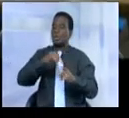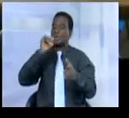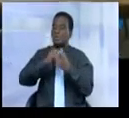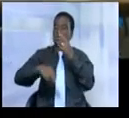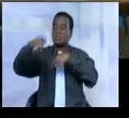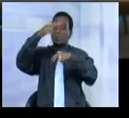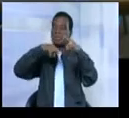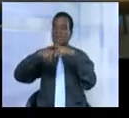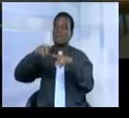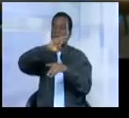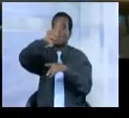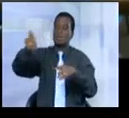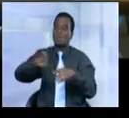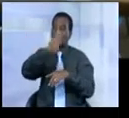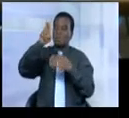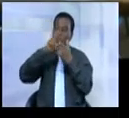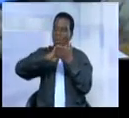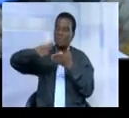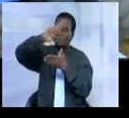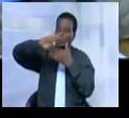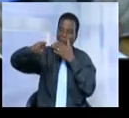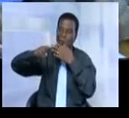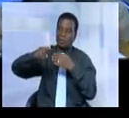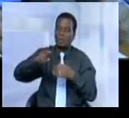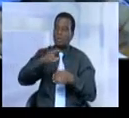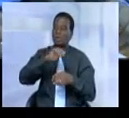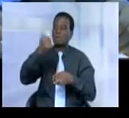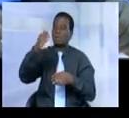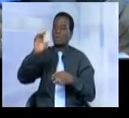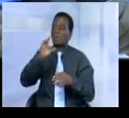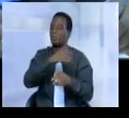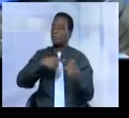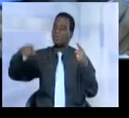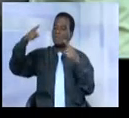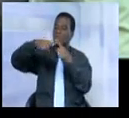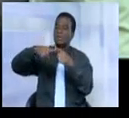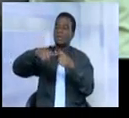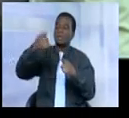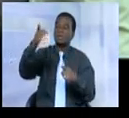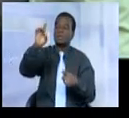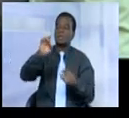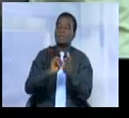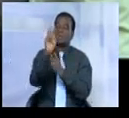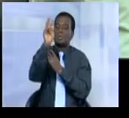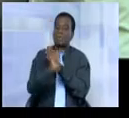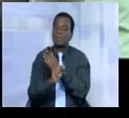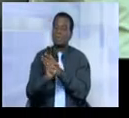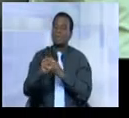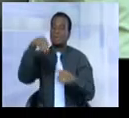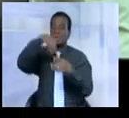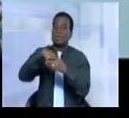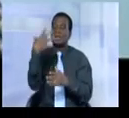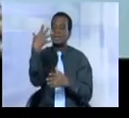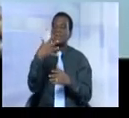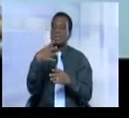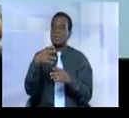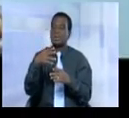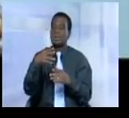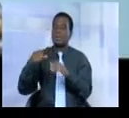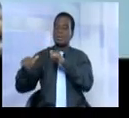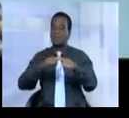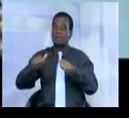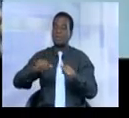l'université. Du 10 au 18 janvier, compétitions culturelles et sportives animeront les 5 universités de Côte d'Ivoire. Les